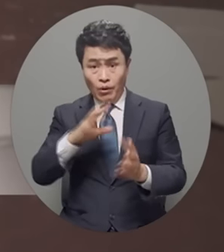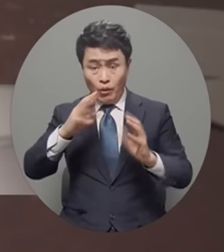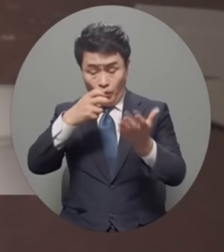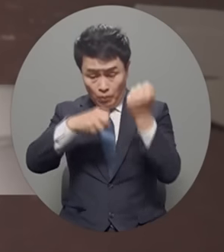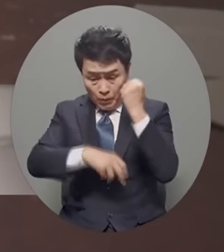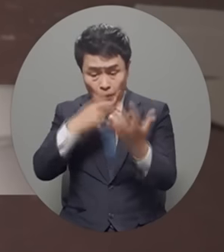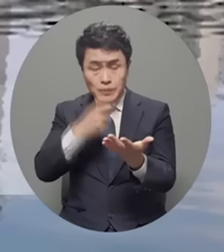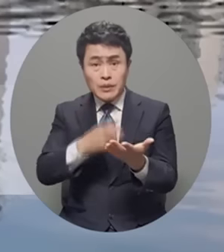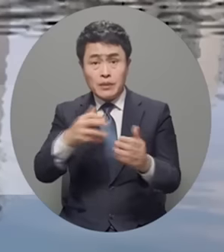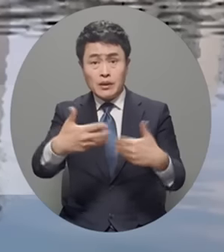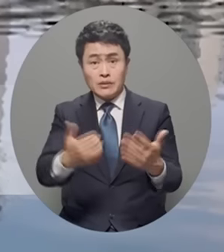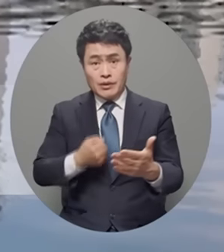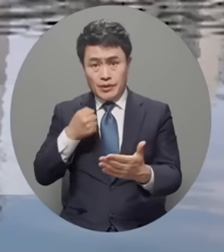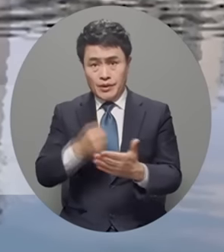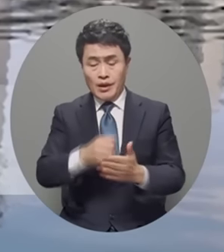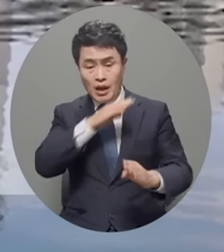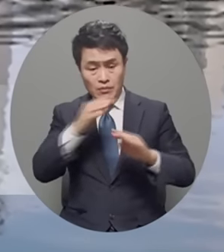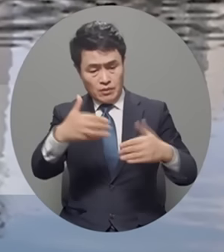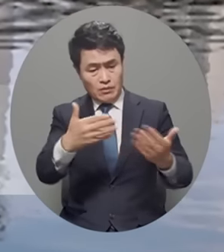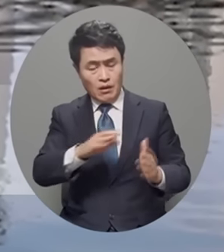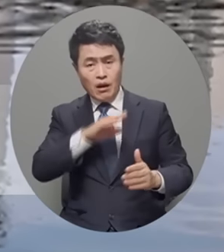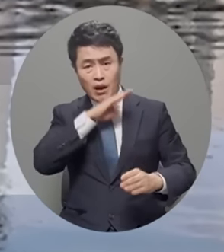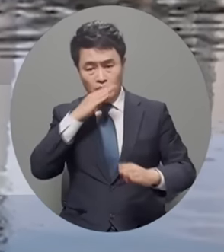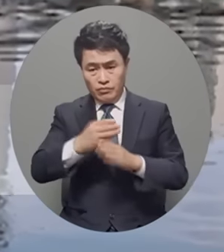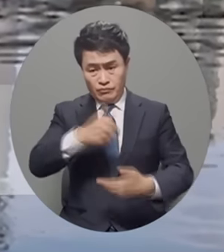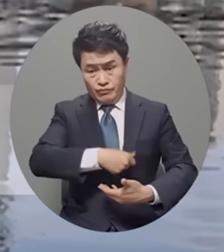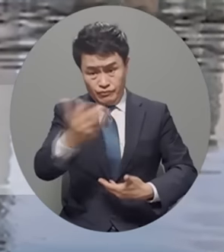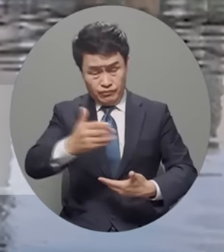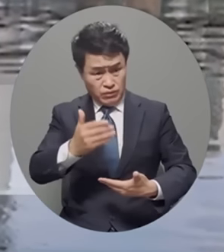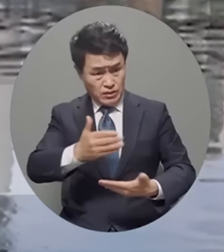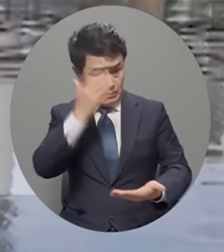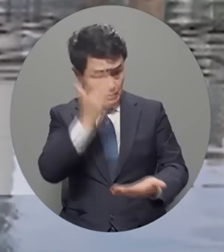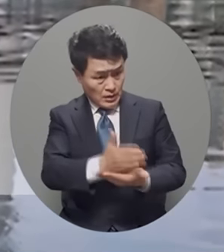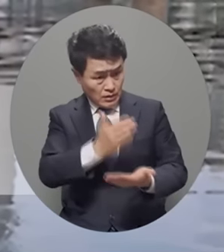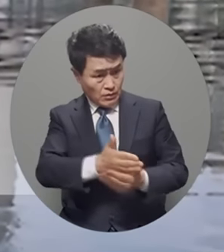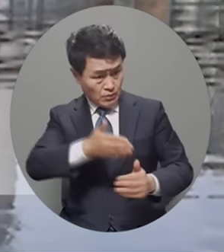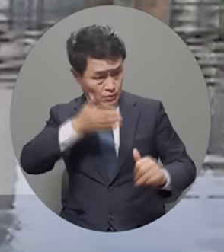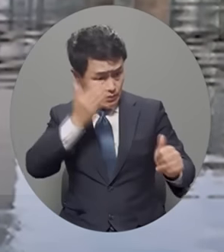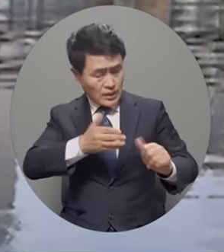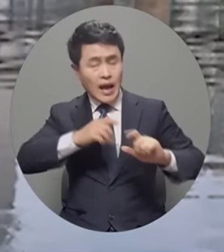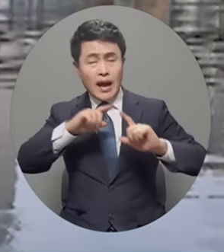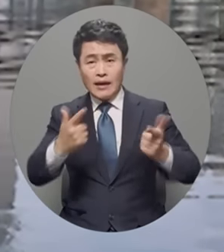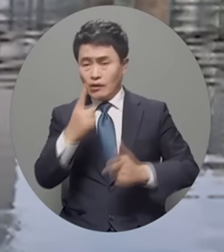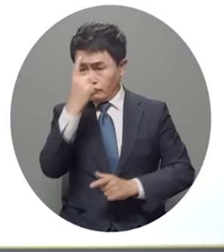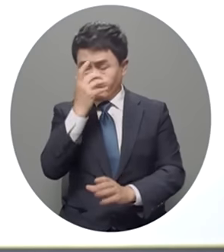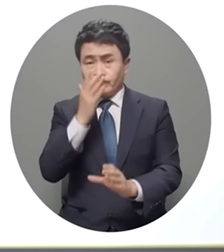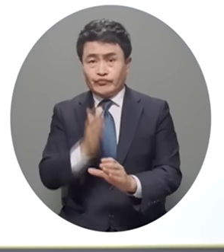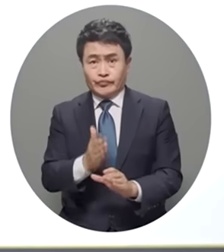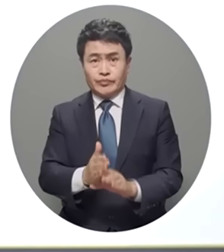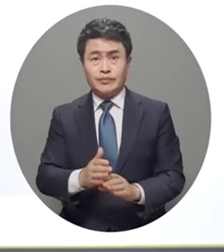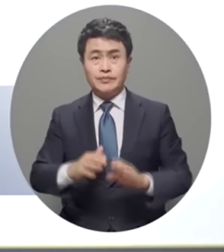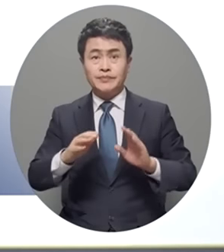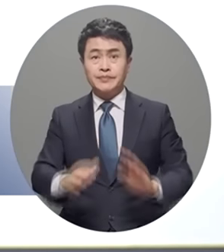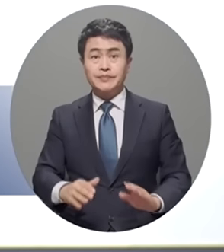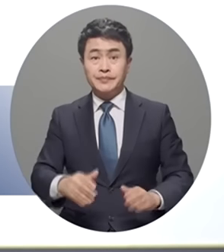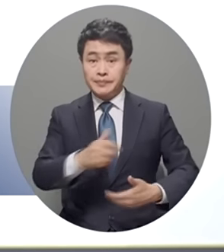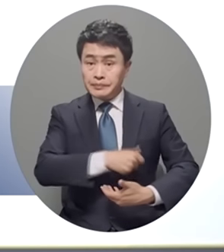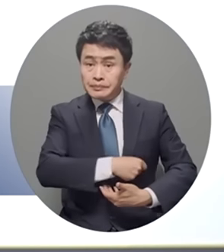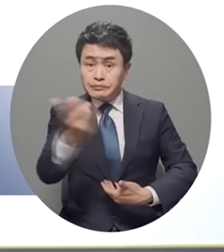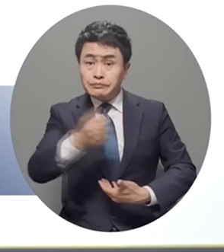근거로 탈북자 단체에 대북전단 살포 자제를 요청하지 않을 것이란 입장을 고수하고 있습니다. 전단 등